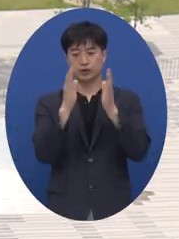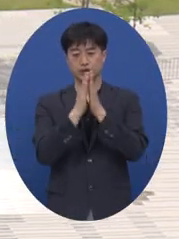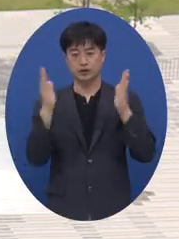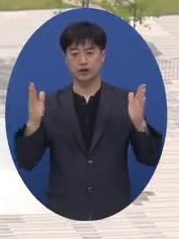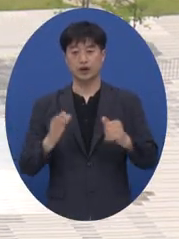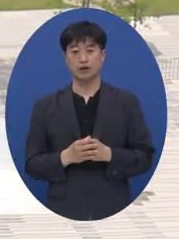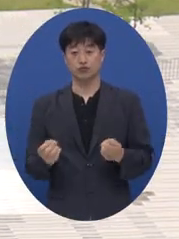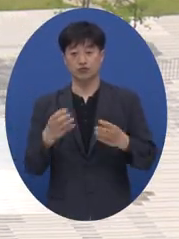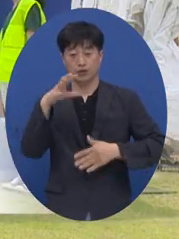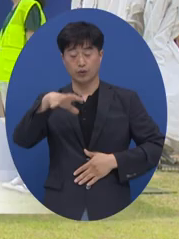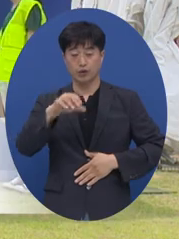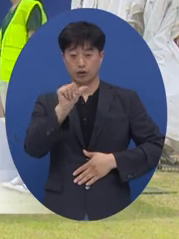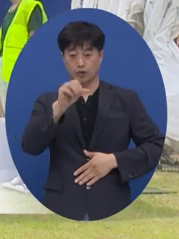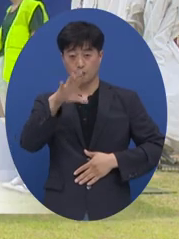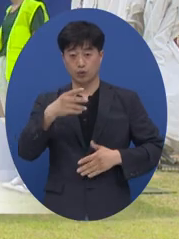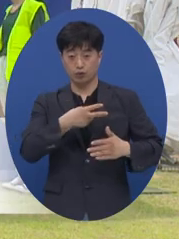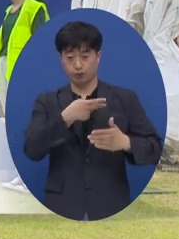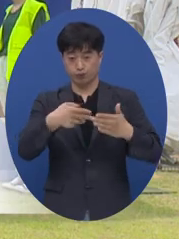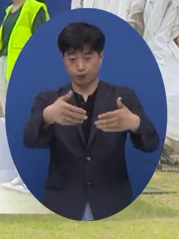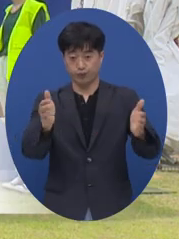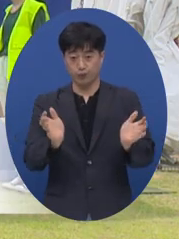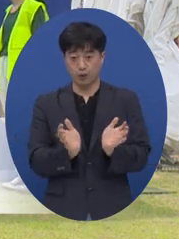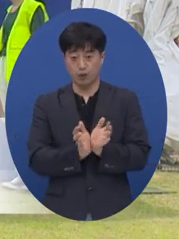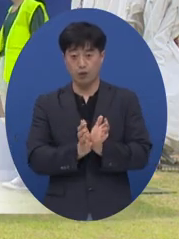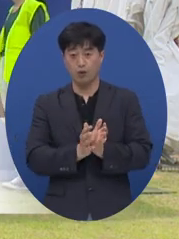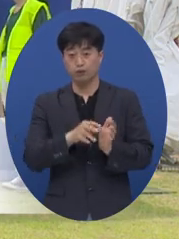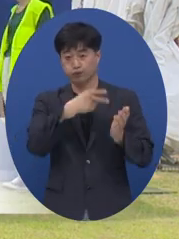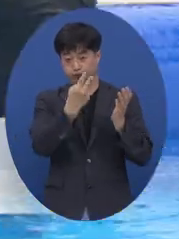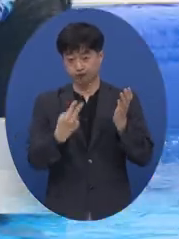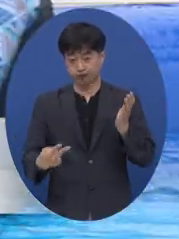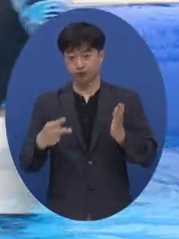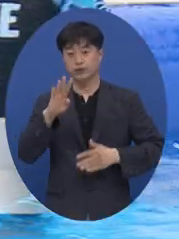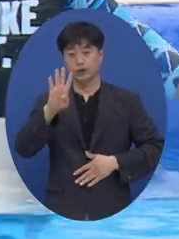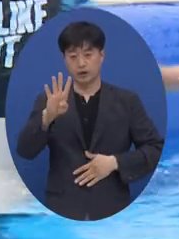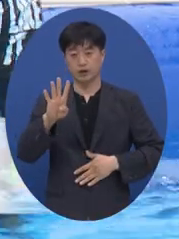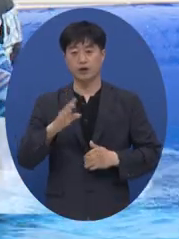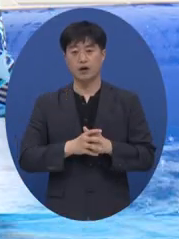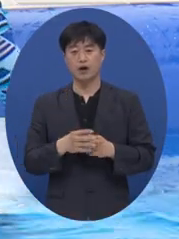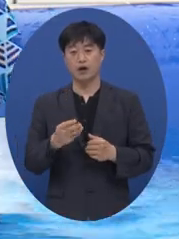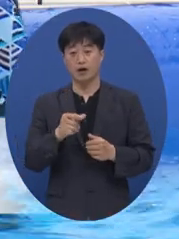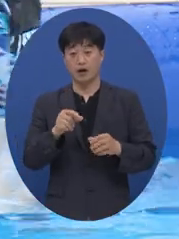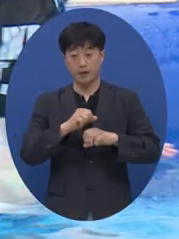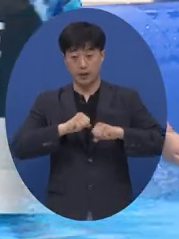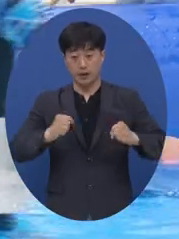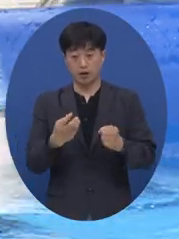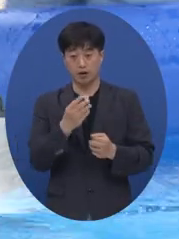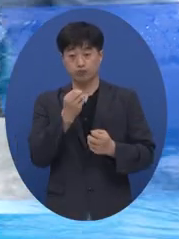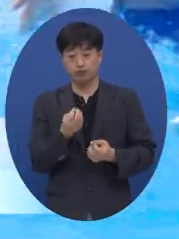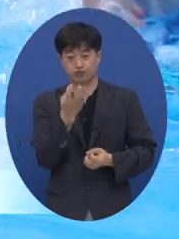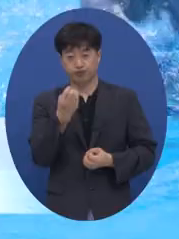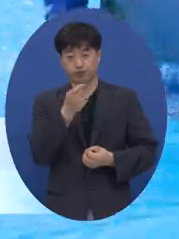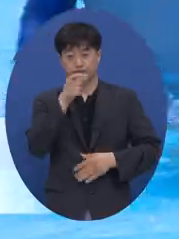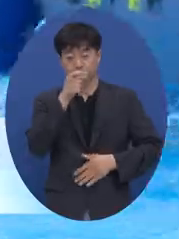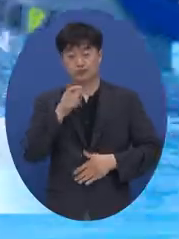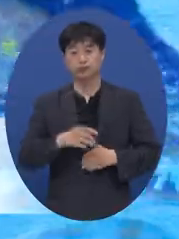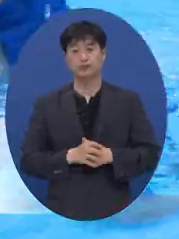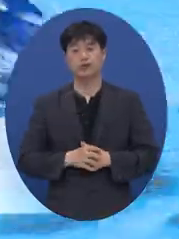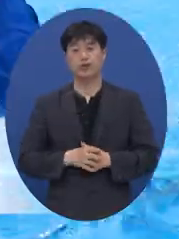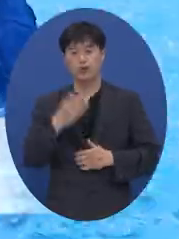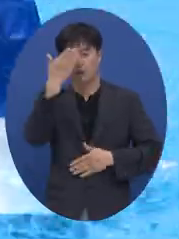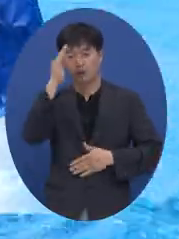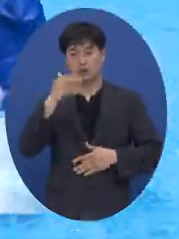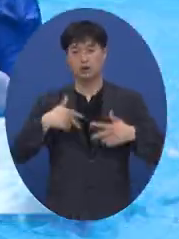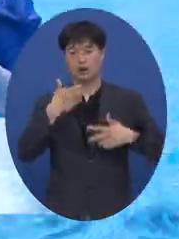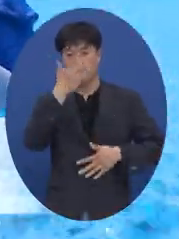개최합니다. 행사장에는 다섯 곳의 풀장과 워터슬라이드 4개, 바닥분수 등이 설치됐습니다. 축제는